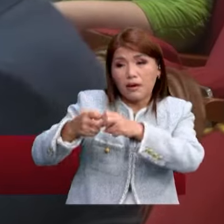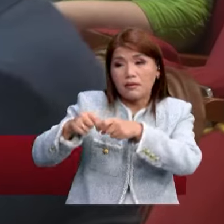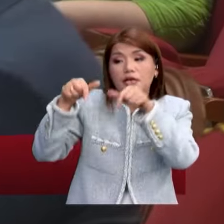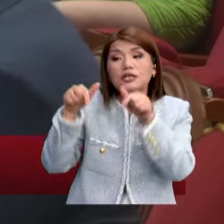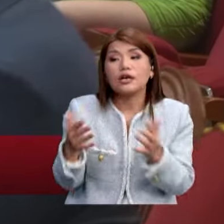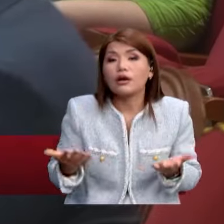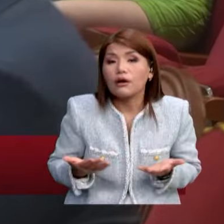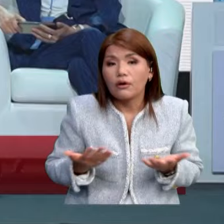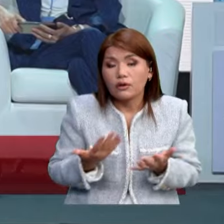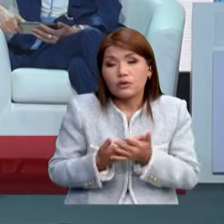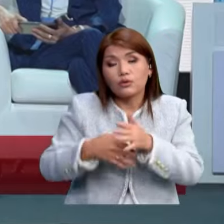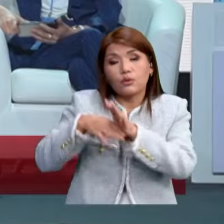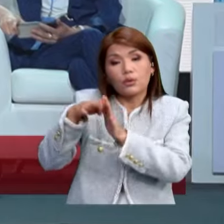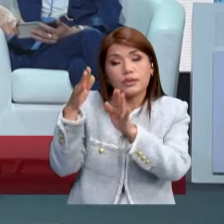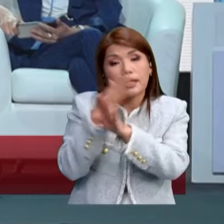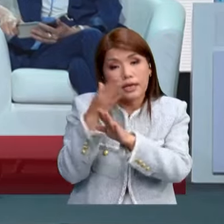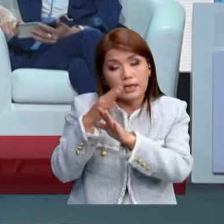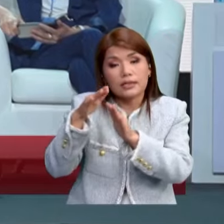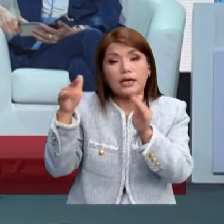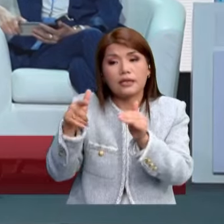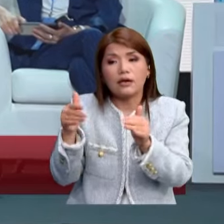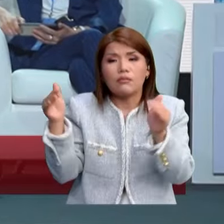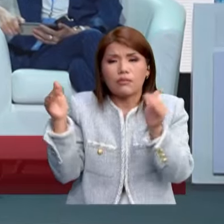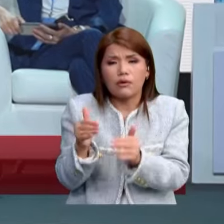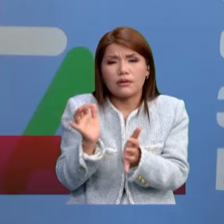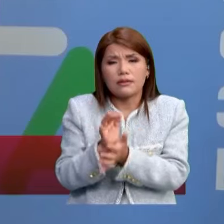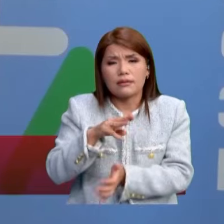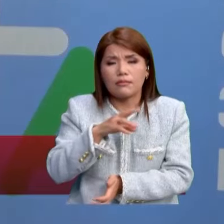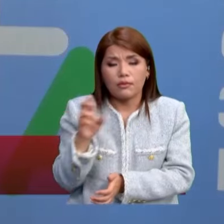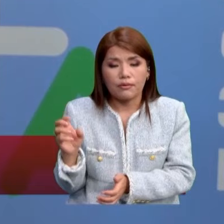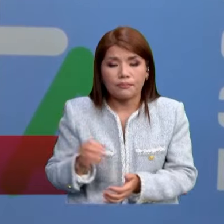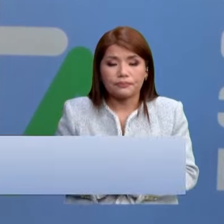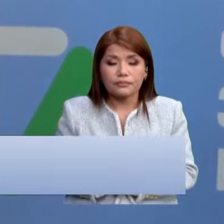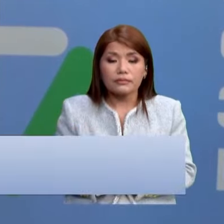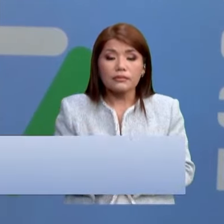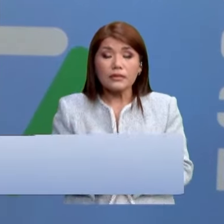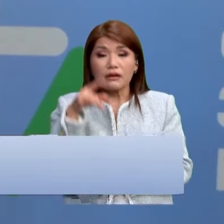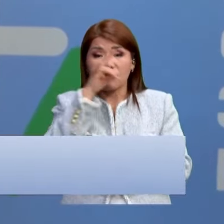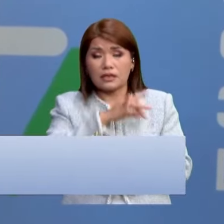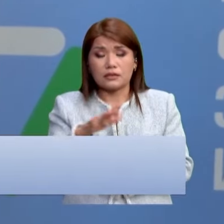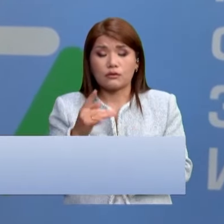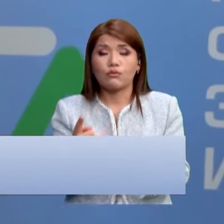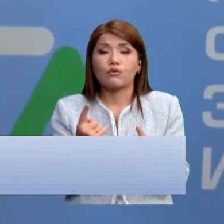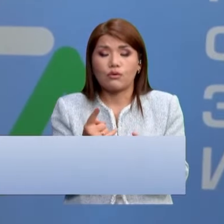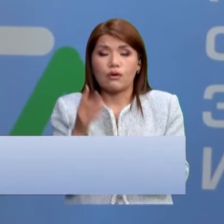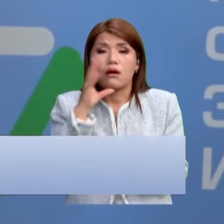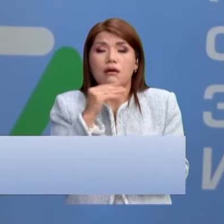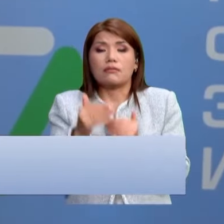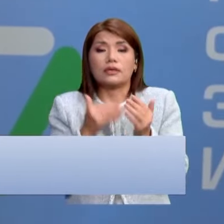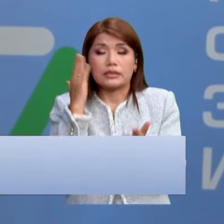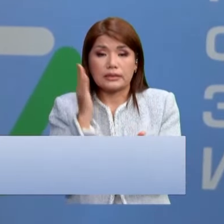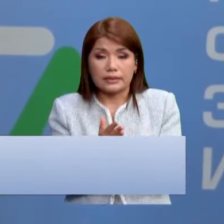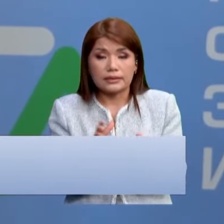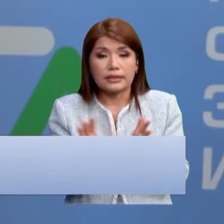промышленными предприятиями, улучшают экологию и снижают объемы ТБО. У Казахстана огромный потенциал возобновляемой